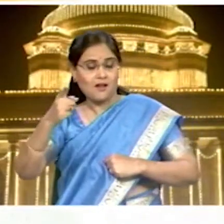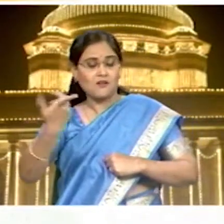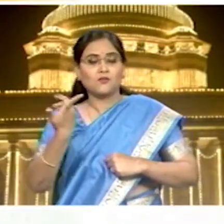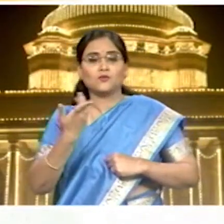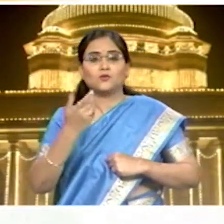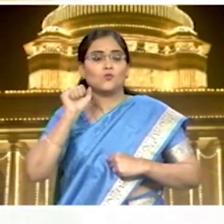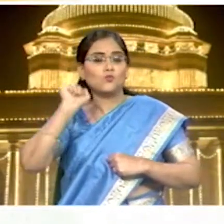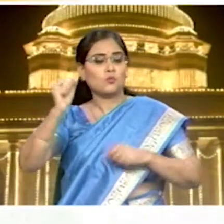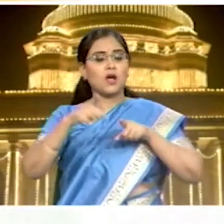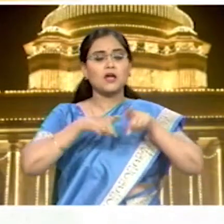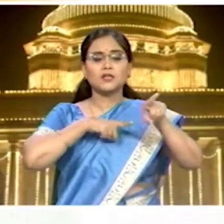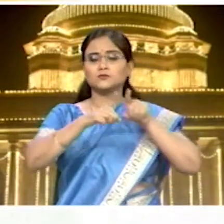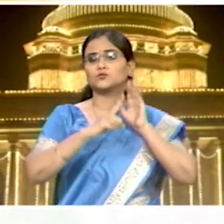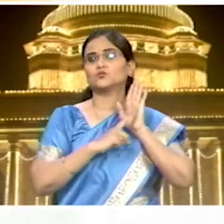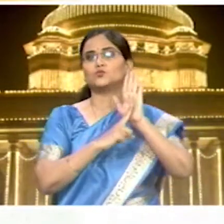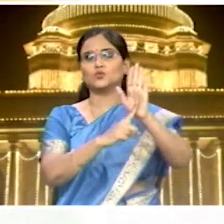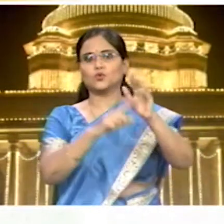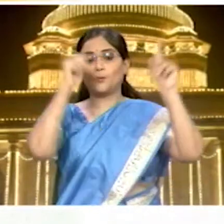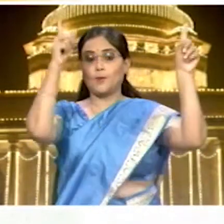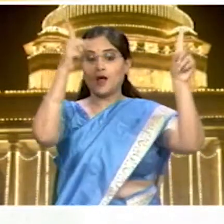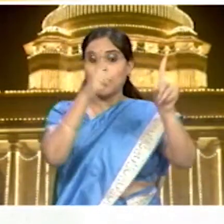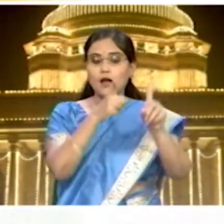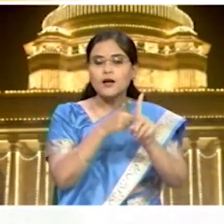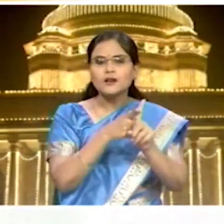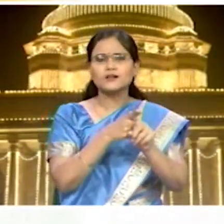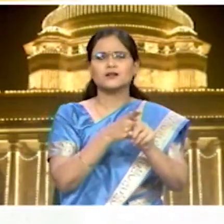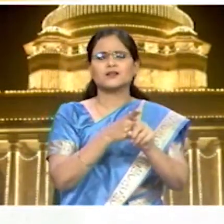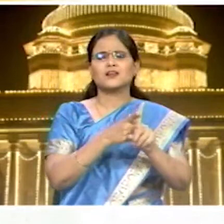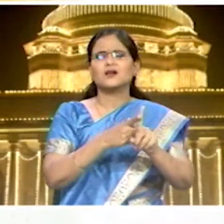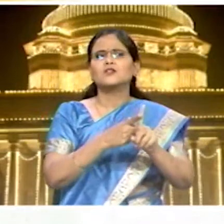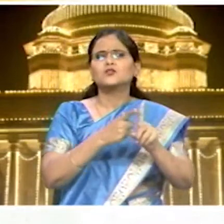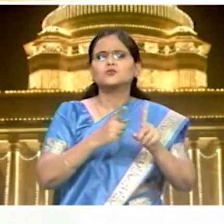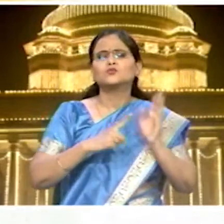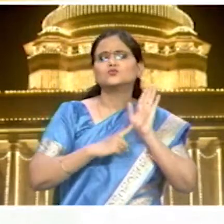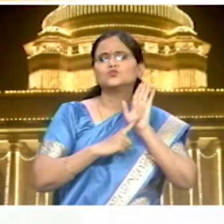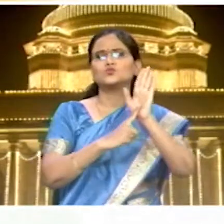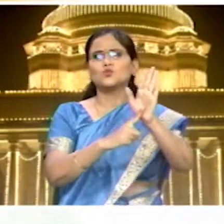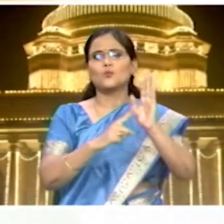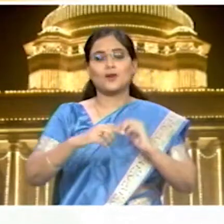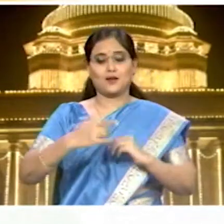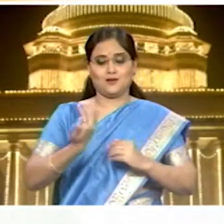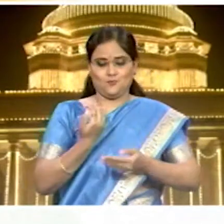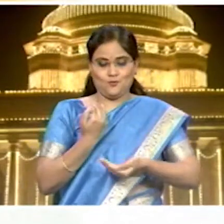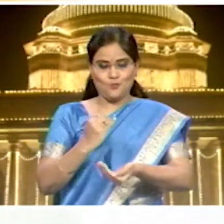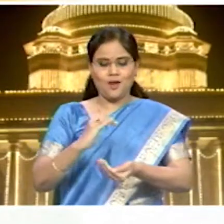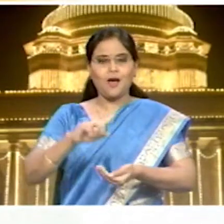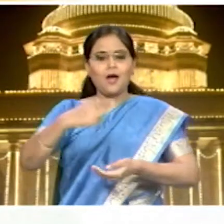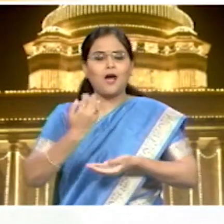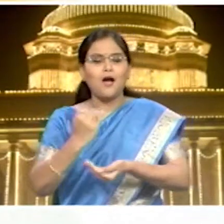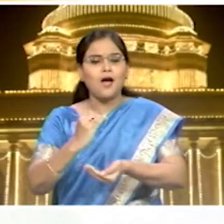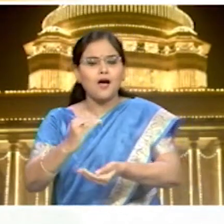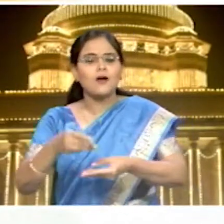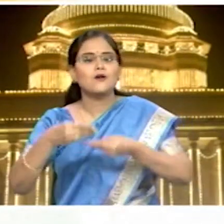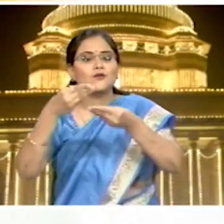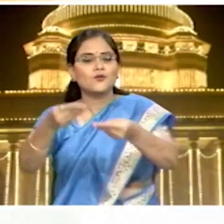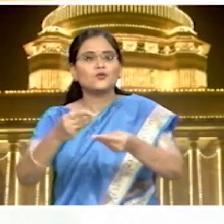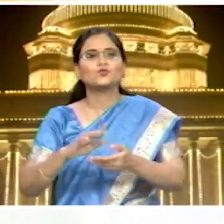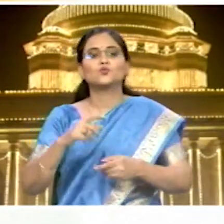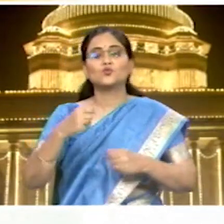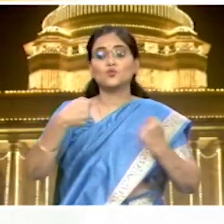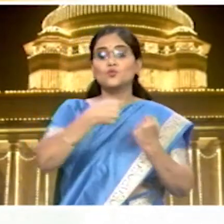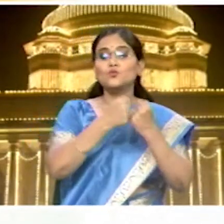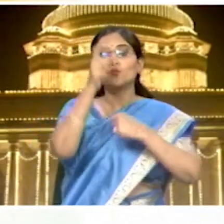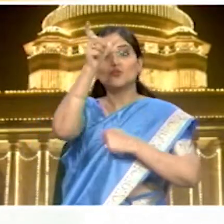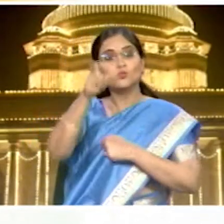और राष्ट्र जागरण की मशाल अगली पीढ़ी को सौंपे। अनेक वीर योद्धाओं तथा